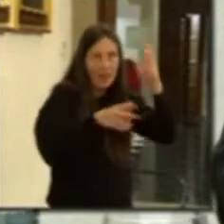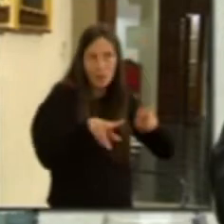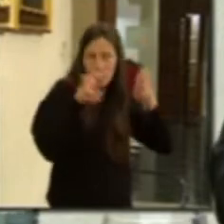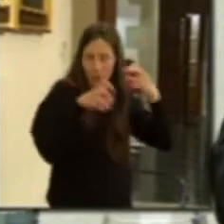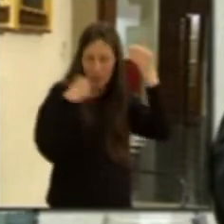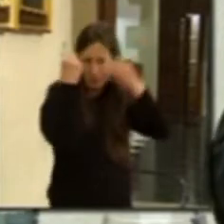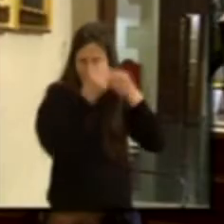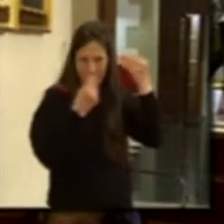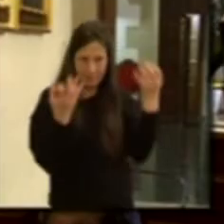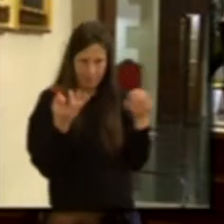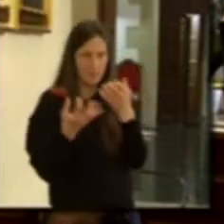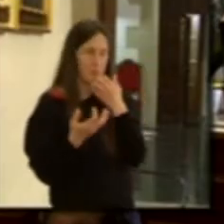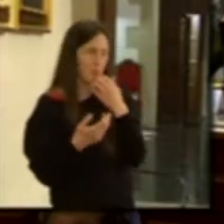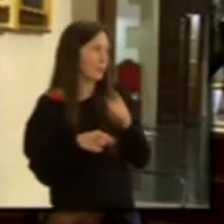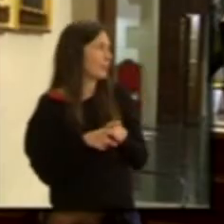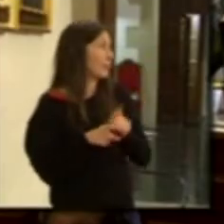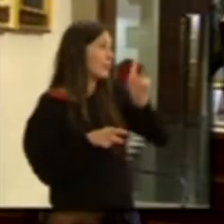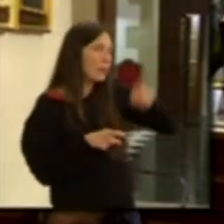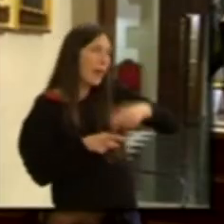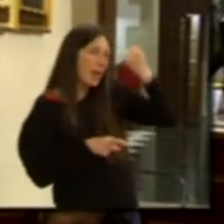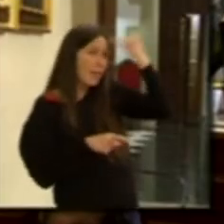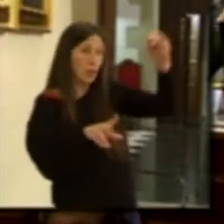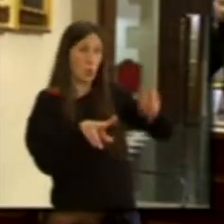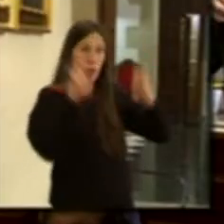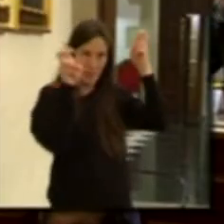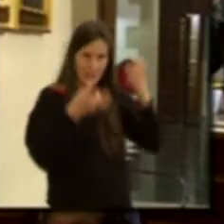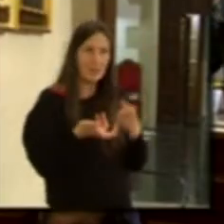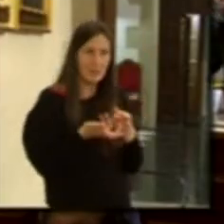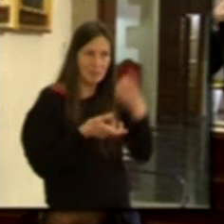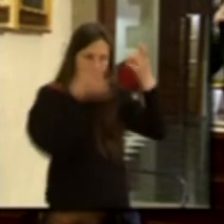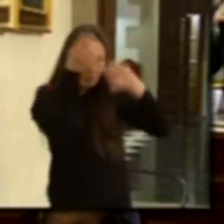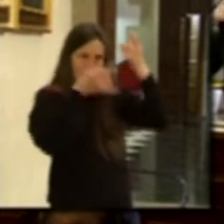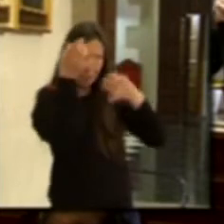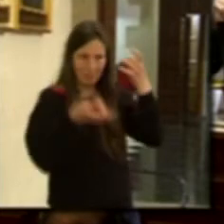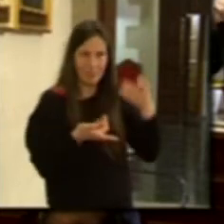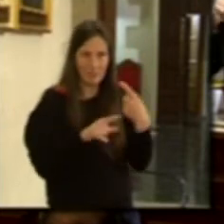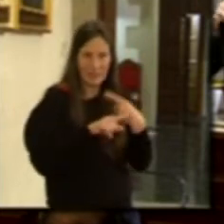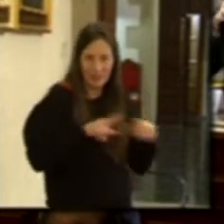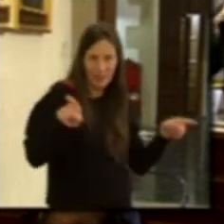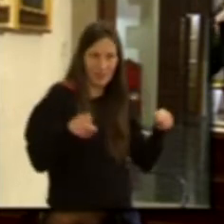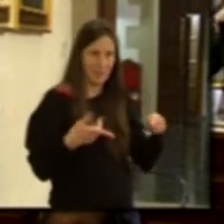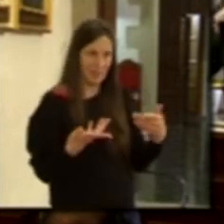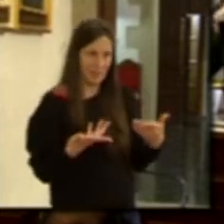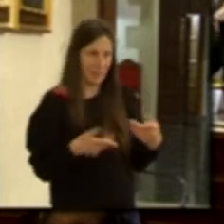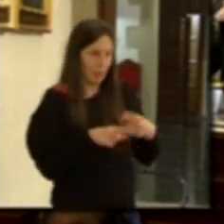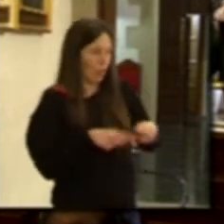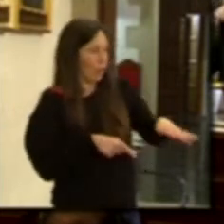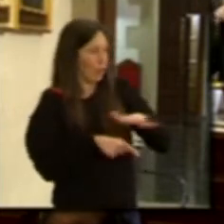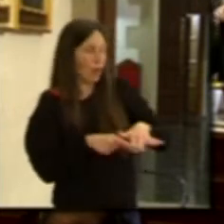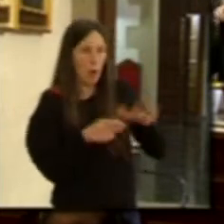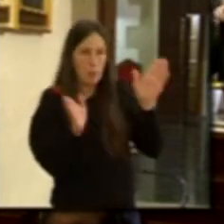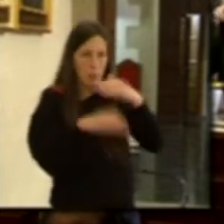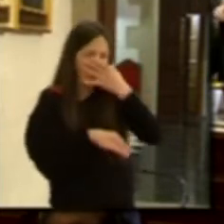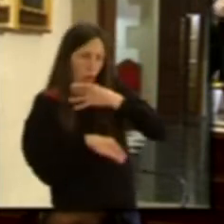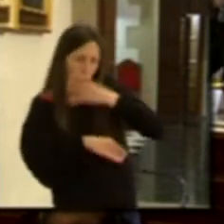mai. Aprofitar per ser creatius, aprofitar per fer coses diferents de com les fèiem, per descobrir espais que no coneixíem, per fer les coses